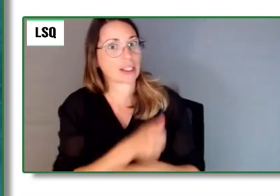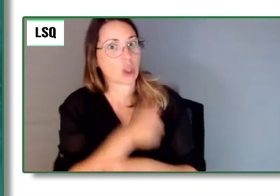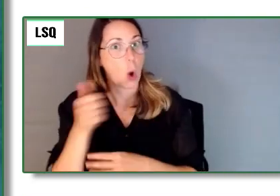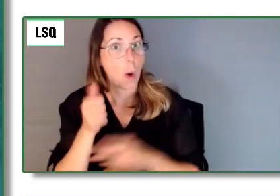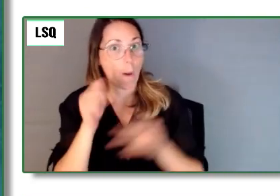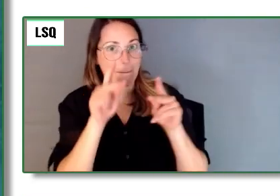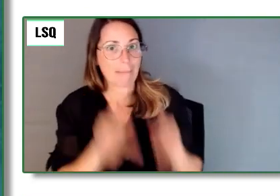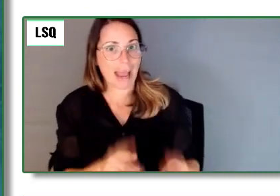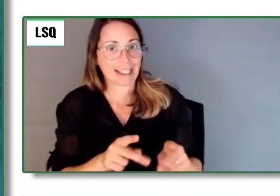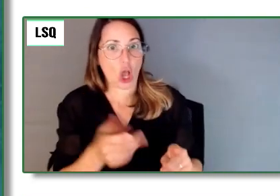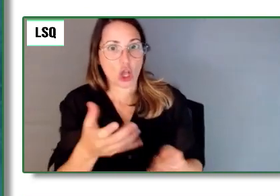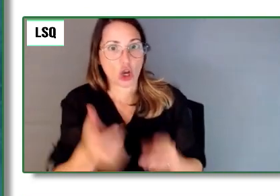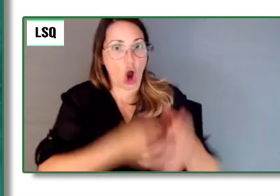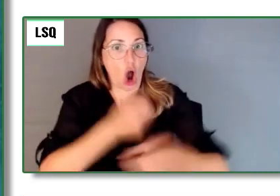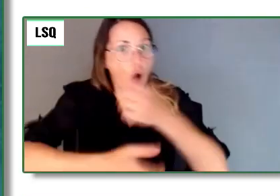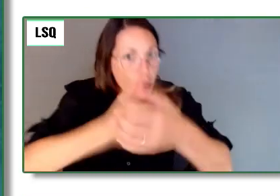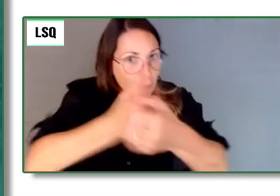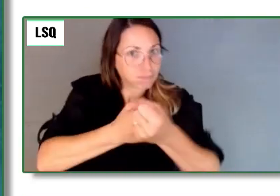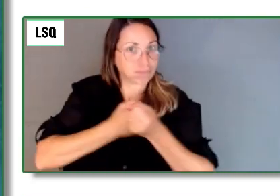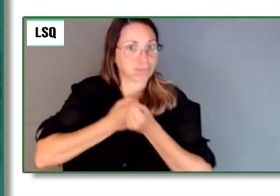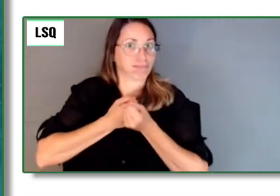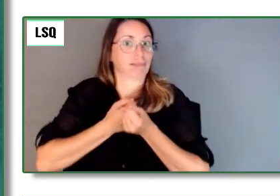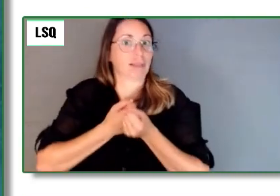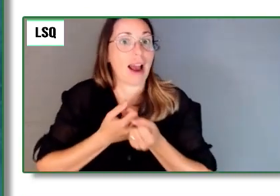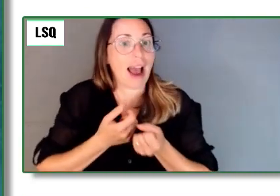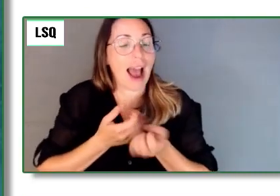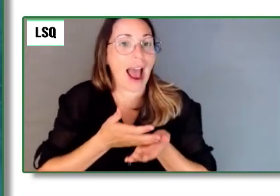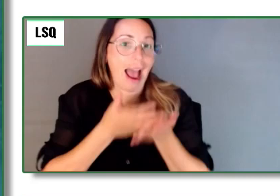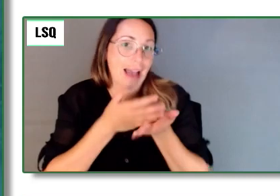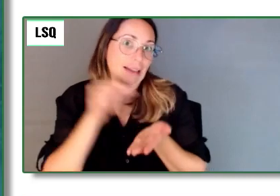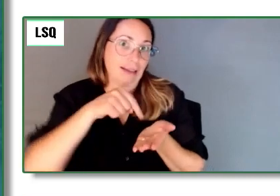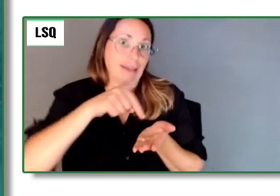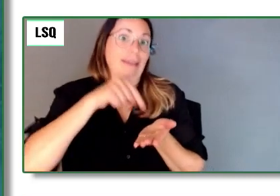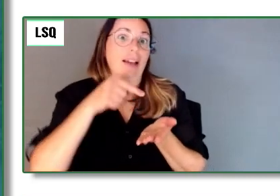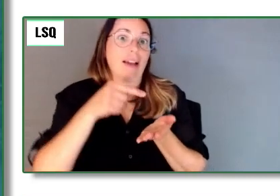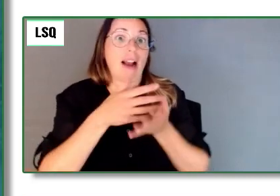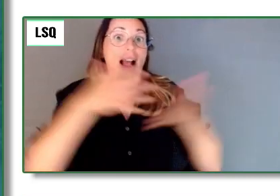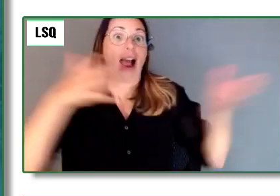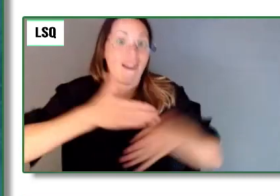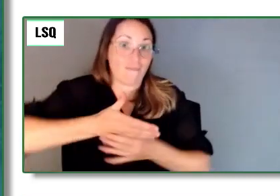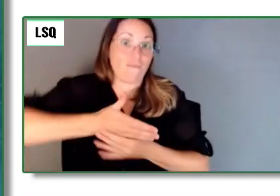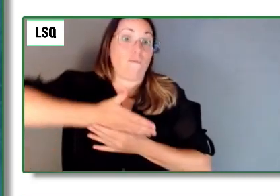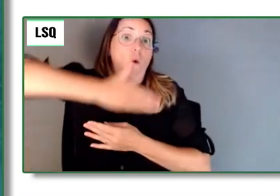petits. Il y a toutes sortes de techniques qui existent pour naviguer. Et c'est très accessible.